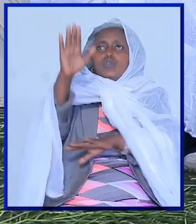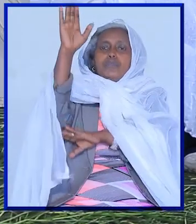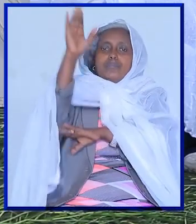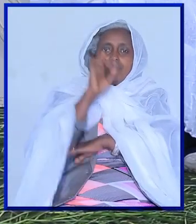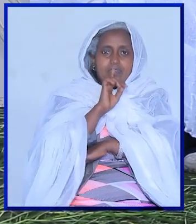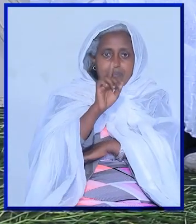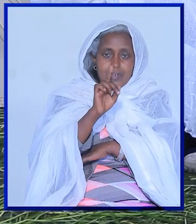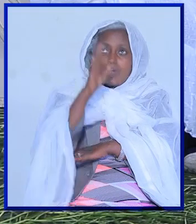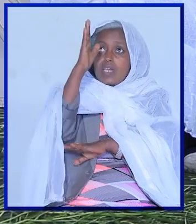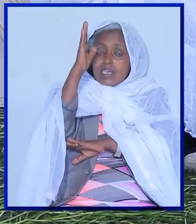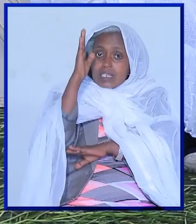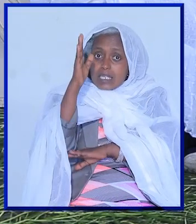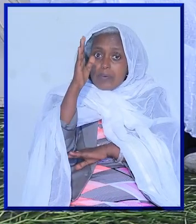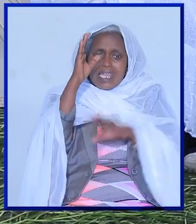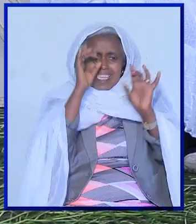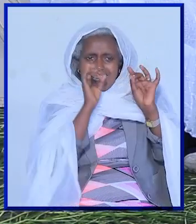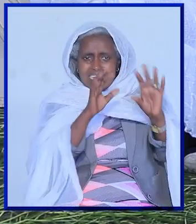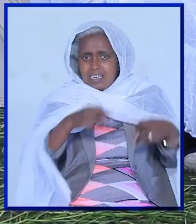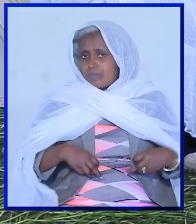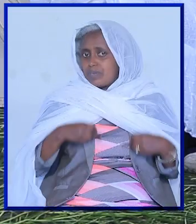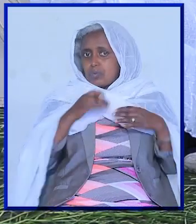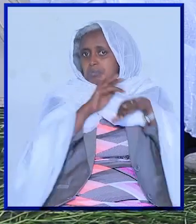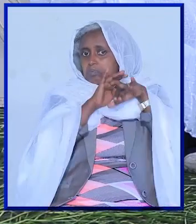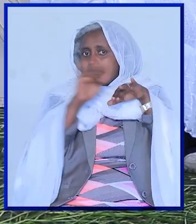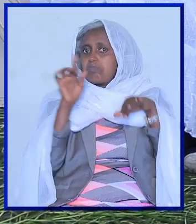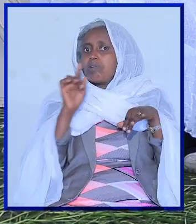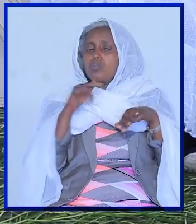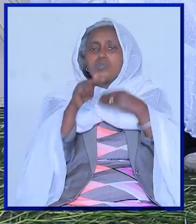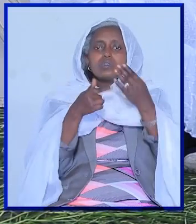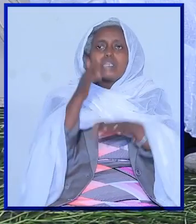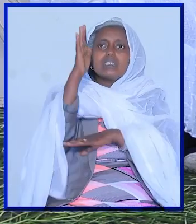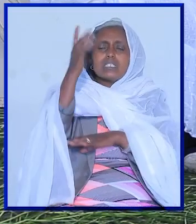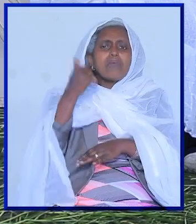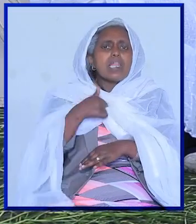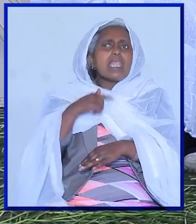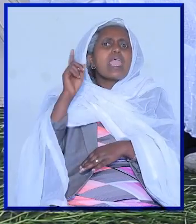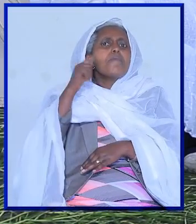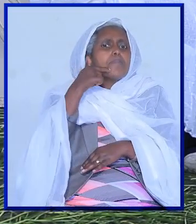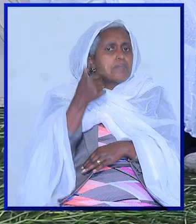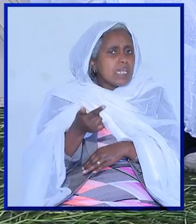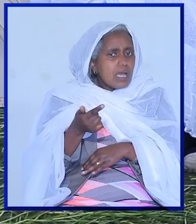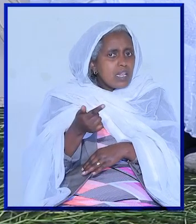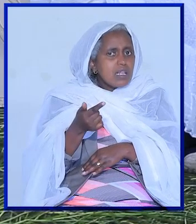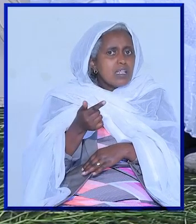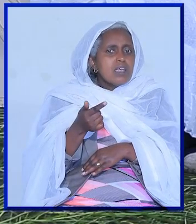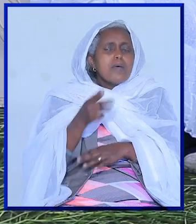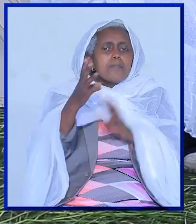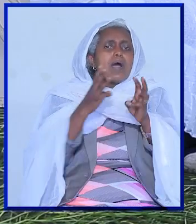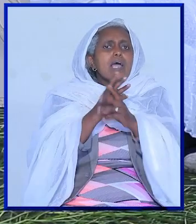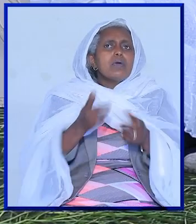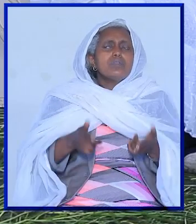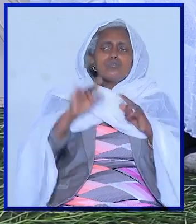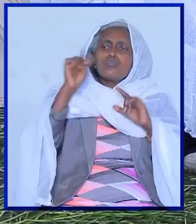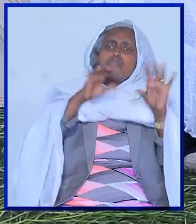ነው። እግዚአብሔር የሌለበት ህይወት ባዶ ነው። ስለዚህ እግዚአብሔር ለኔ ምን ይላል? ምን ይለናል? በዓለም ስንኖር